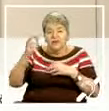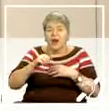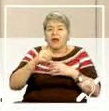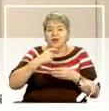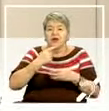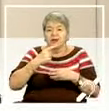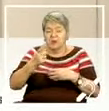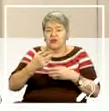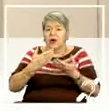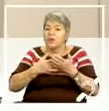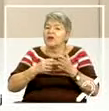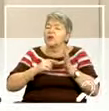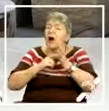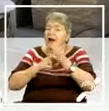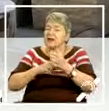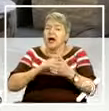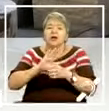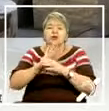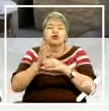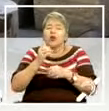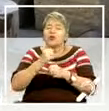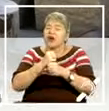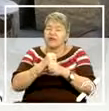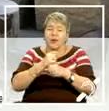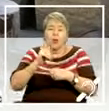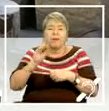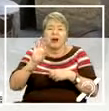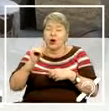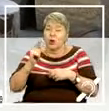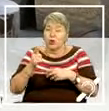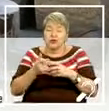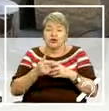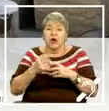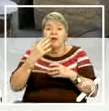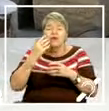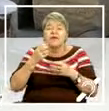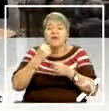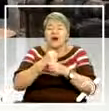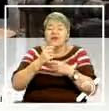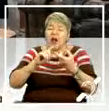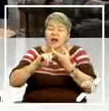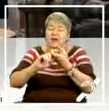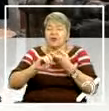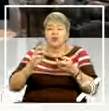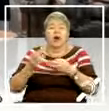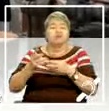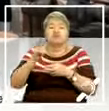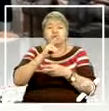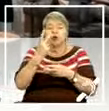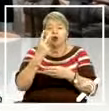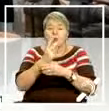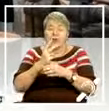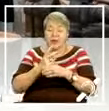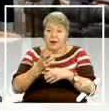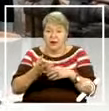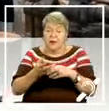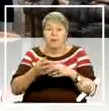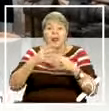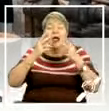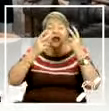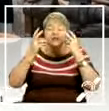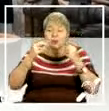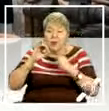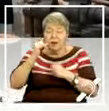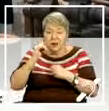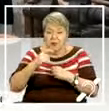pentru o prezentare a operelor care traversează diferite etape artistice din viața sculptorului. Expoziția Constantin Brâncuș poate